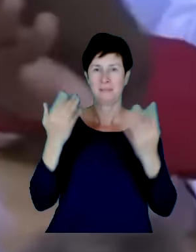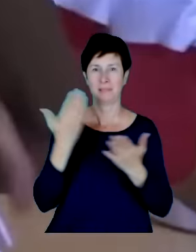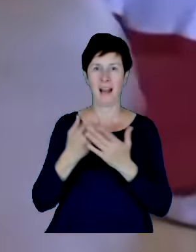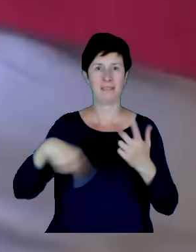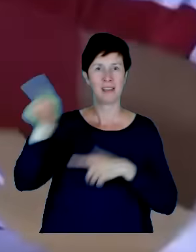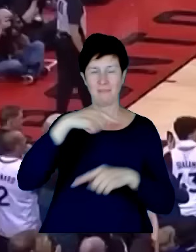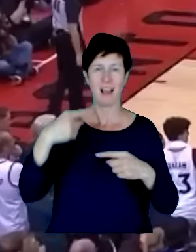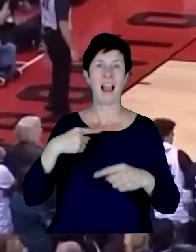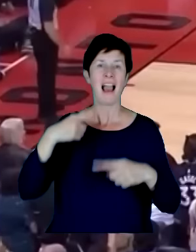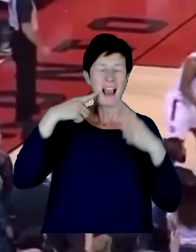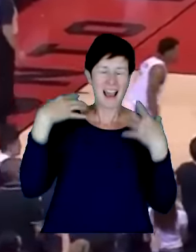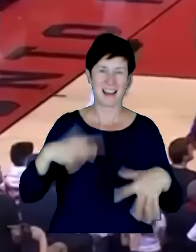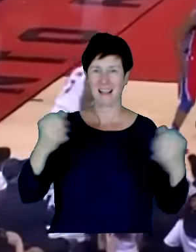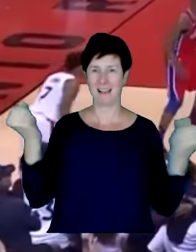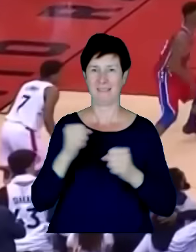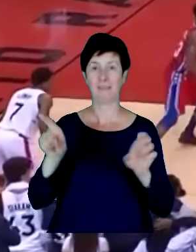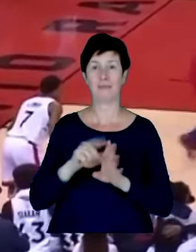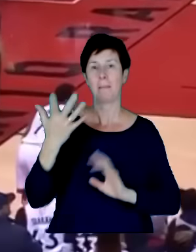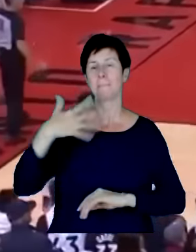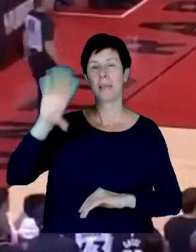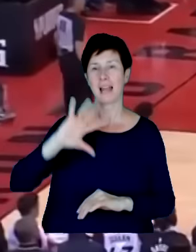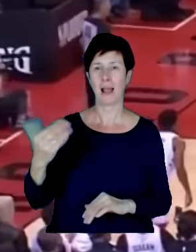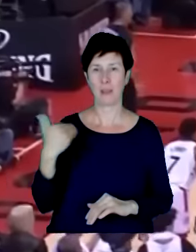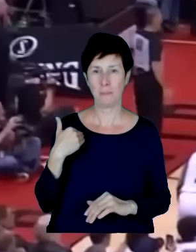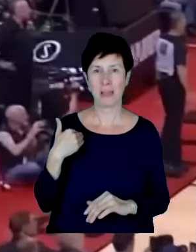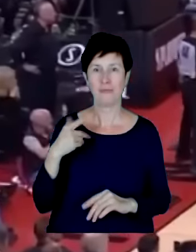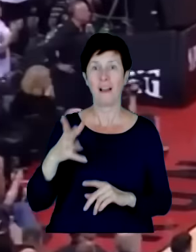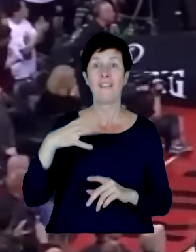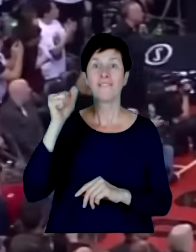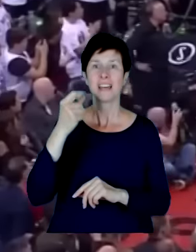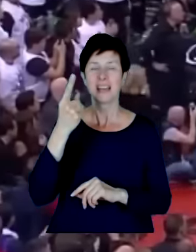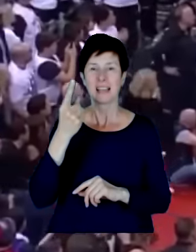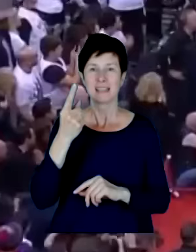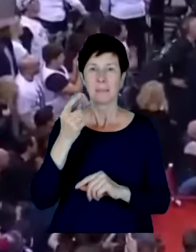jak Chociażby przed pięcioma laty kiedy to Ka Leonard dał wygraną Toronto Raptors